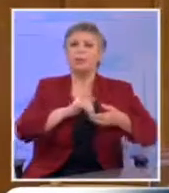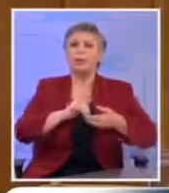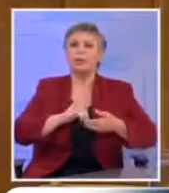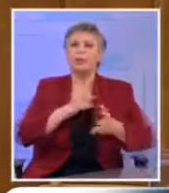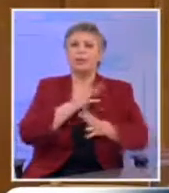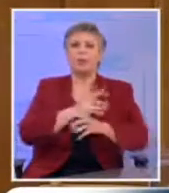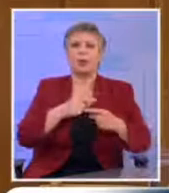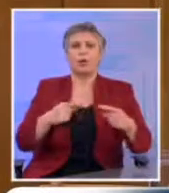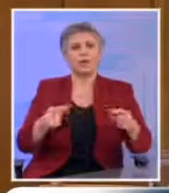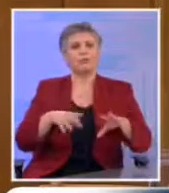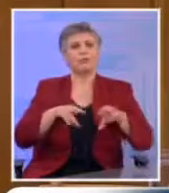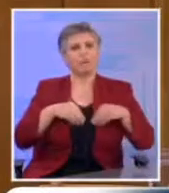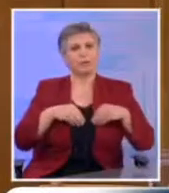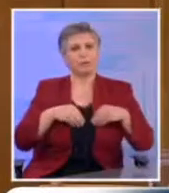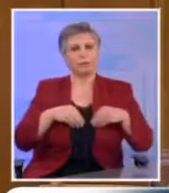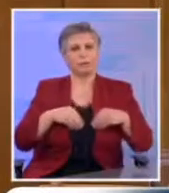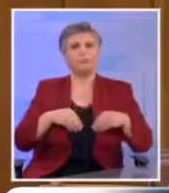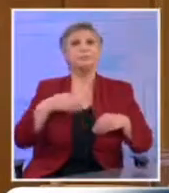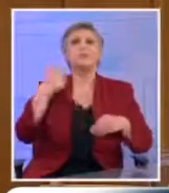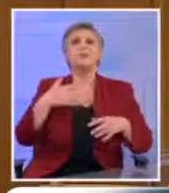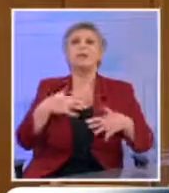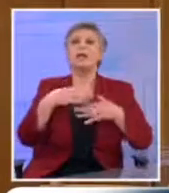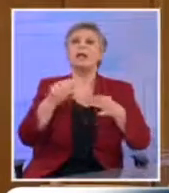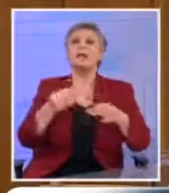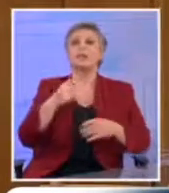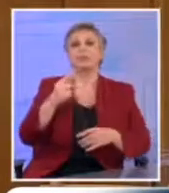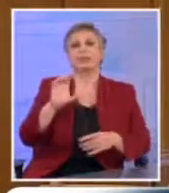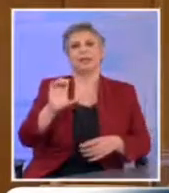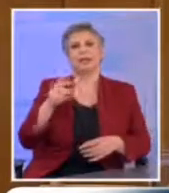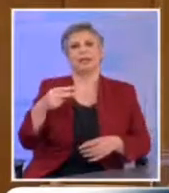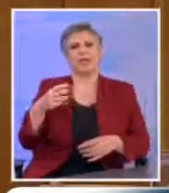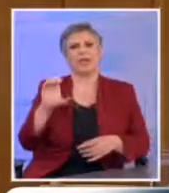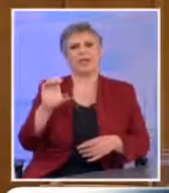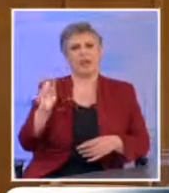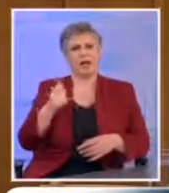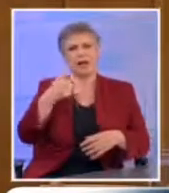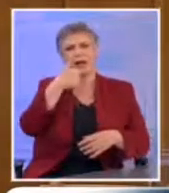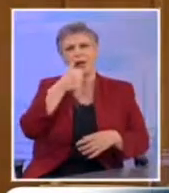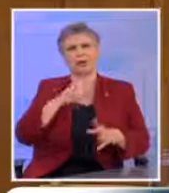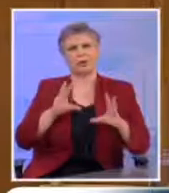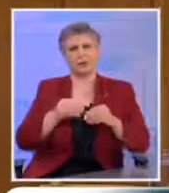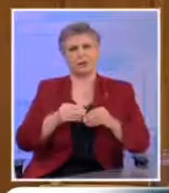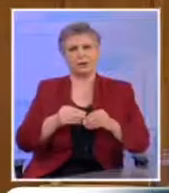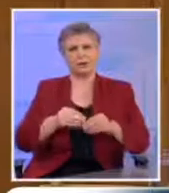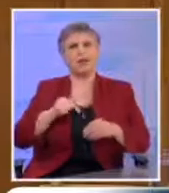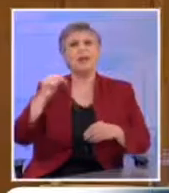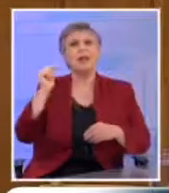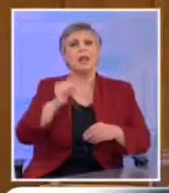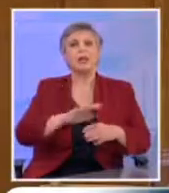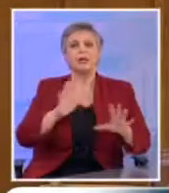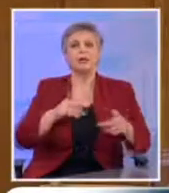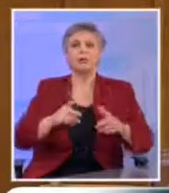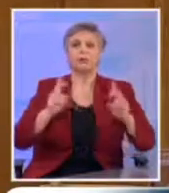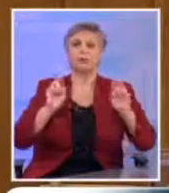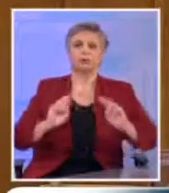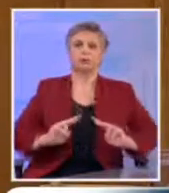ΚΕΘΕΑ: «Ο σημερινός νόμος εξειδικεύει με πολύ ευτυχή τρόπο θέματα τα οποία ήδη προϋπήρχαν στο νόμο